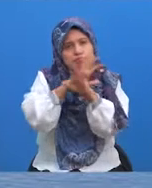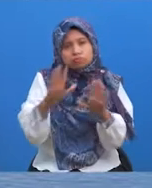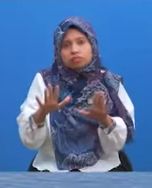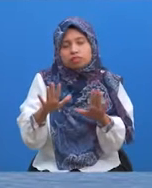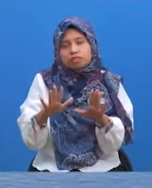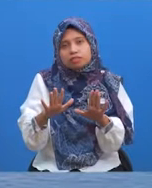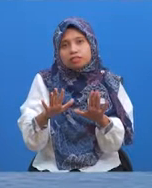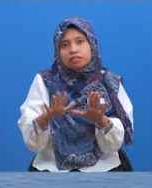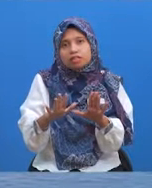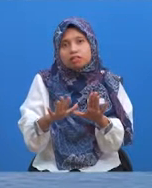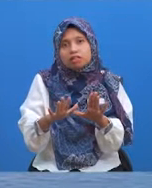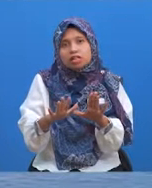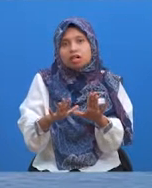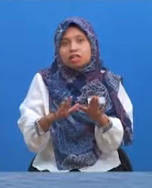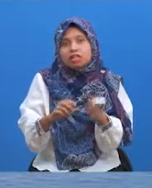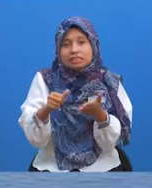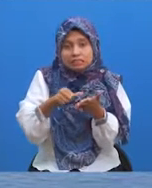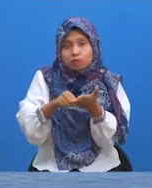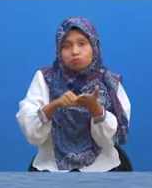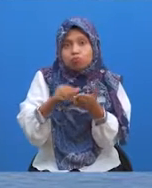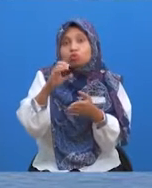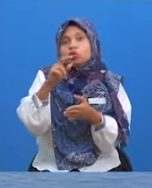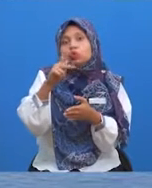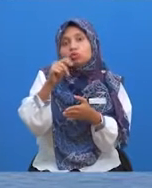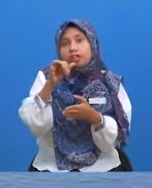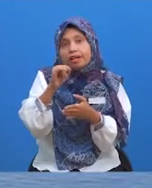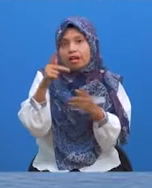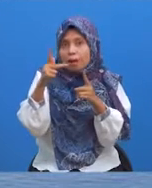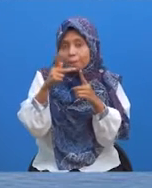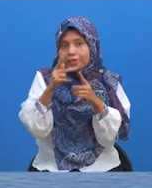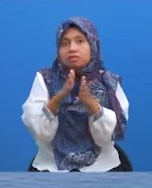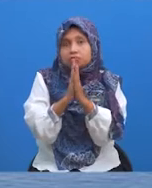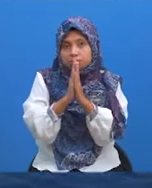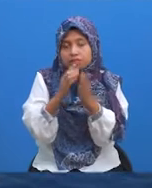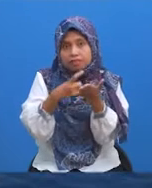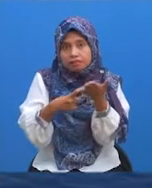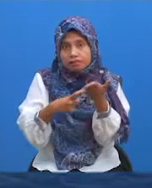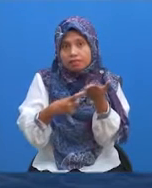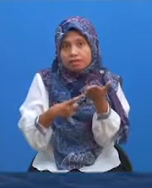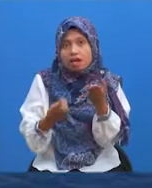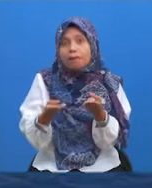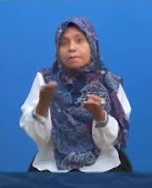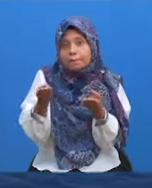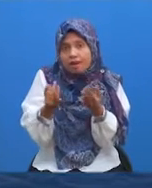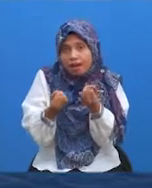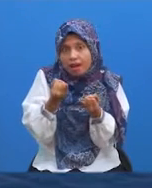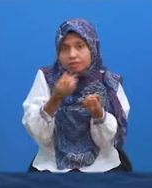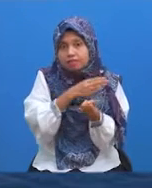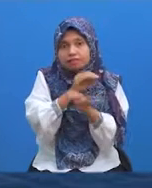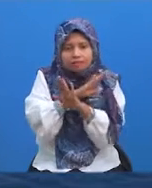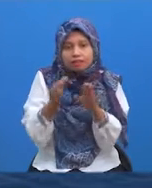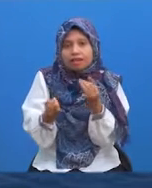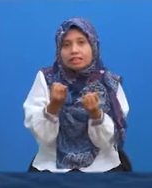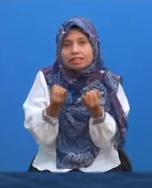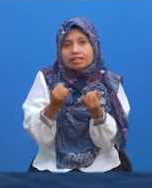tentang kesan Cukai ke atas permintaan harga barang Azhar dan Tajan kini saya akan menerangkan